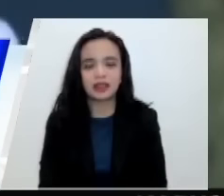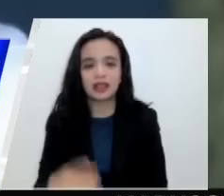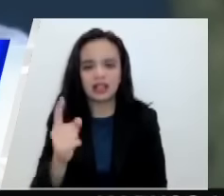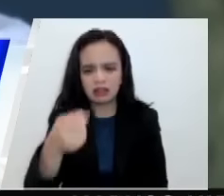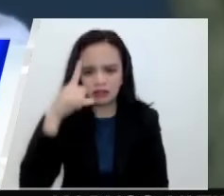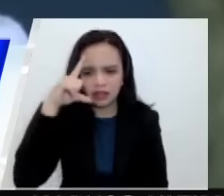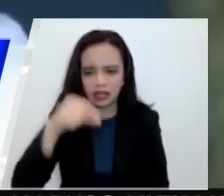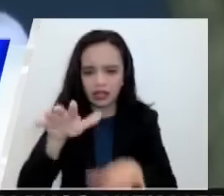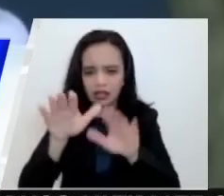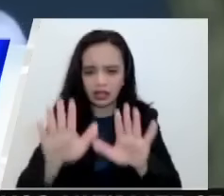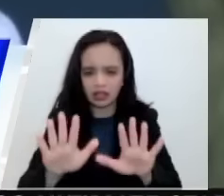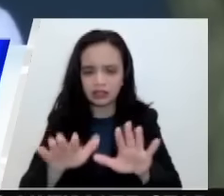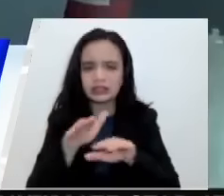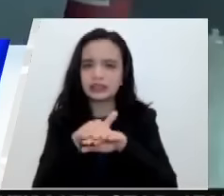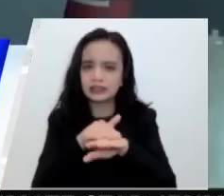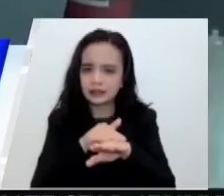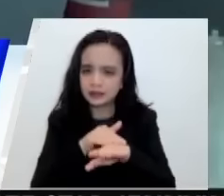dahan-dahan, ganyan.